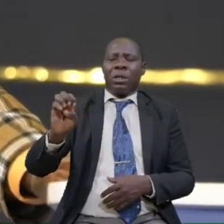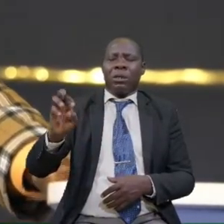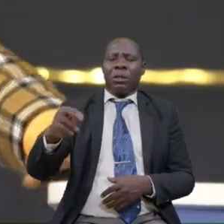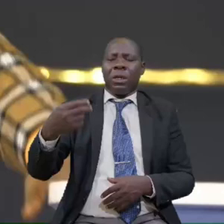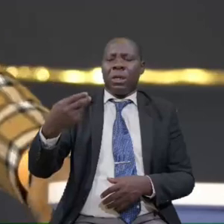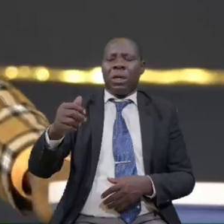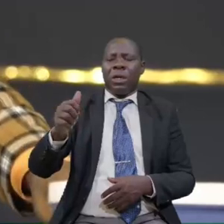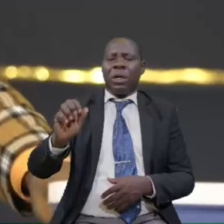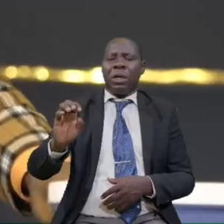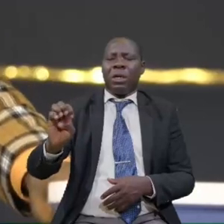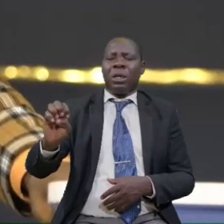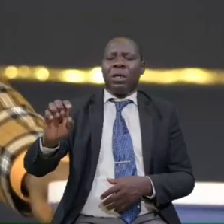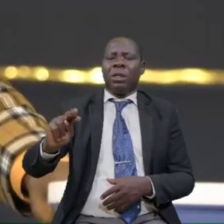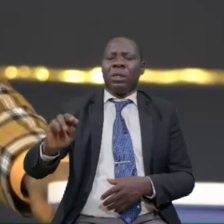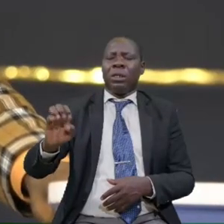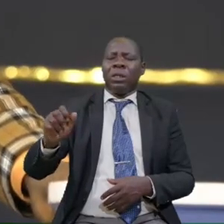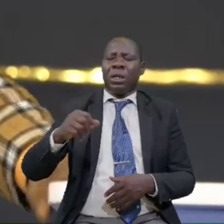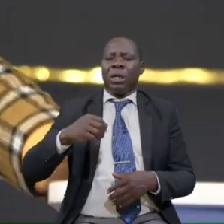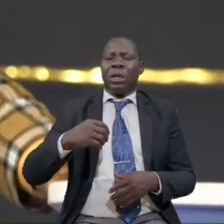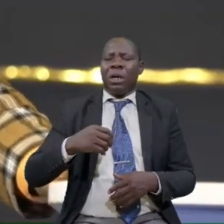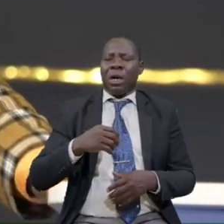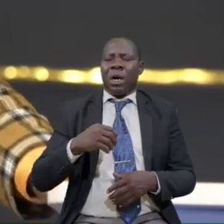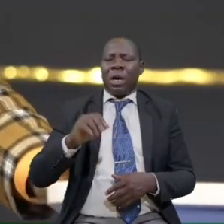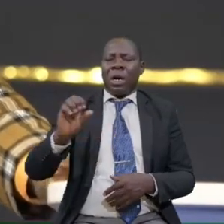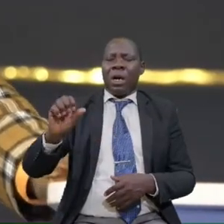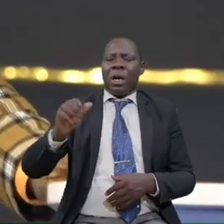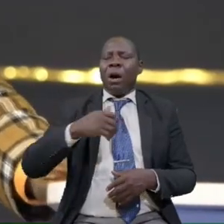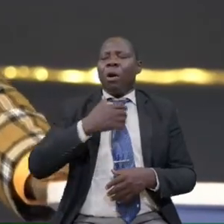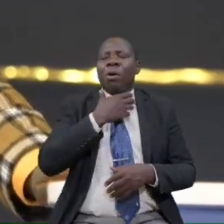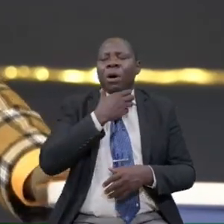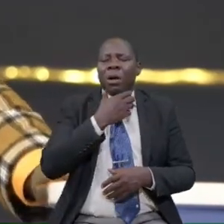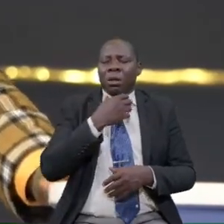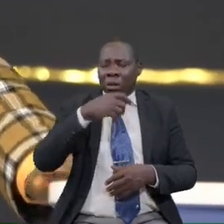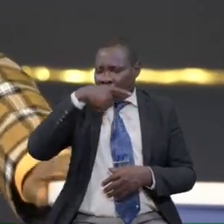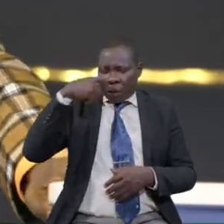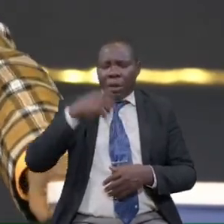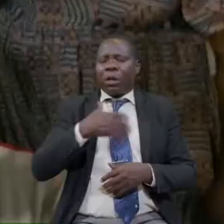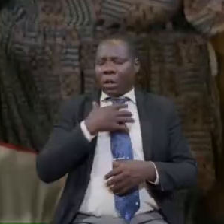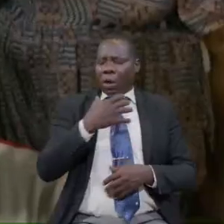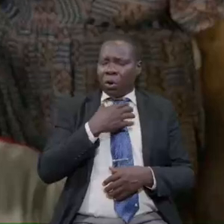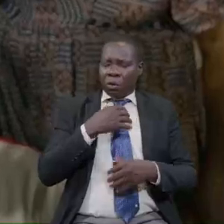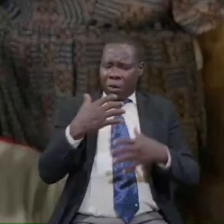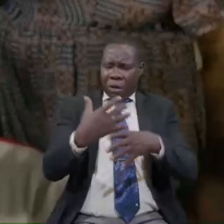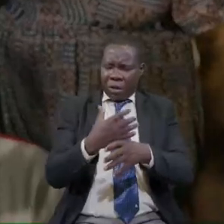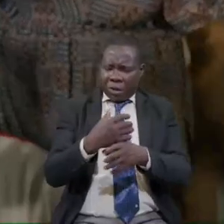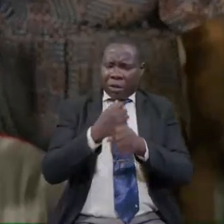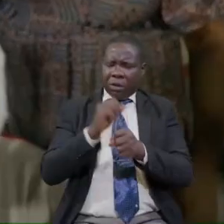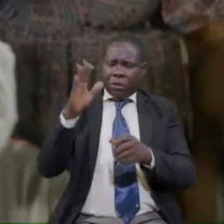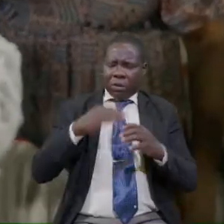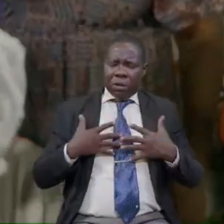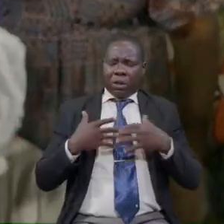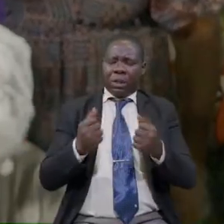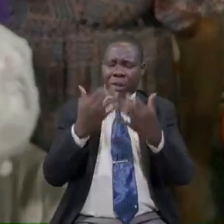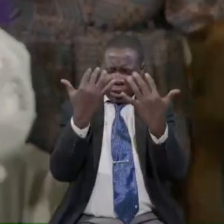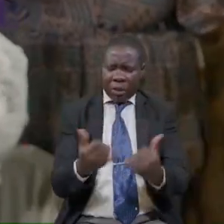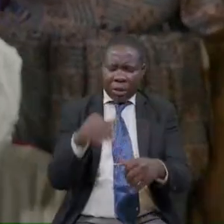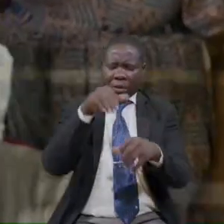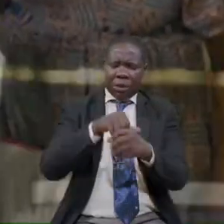l'asthme, quel que soit le nom, recevez votre guérison maintenant au nom de Jésus-Christ.